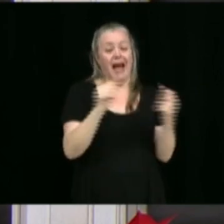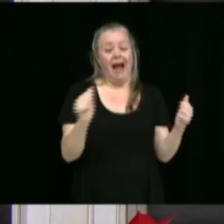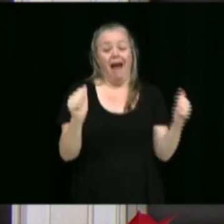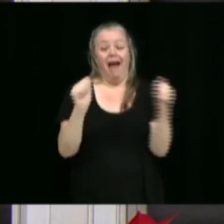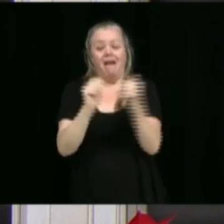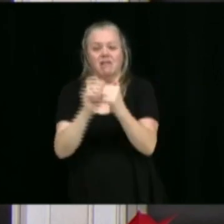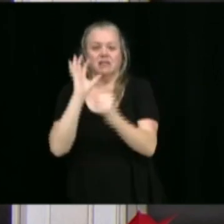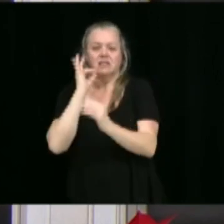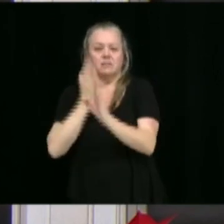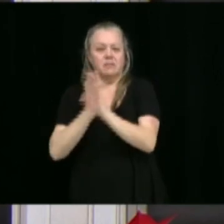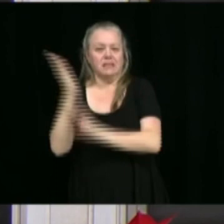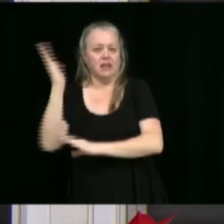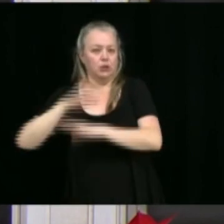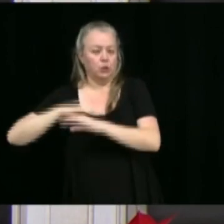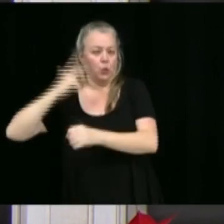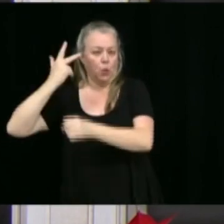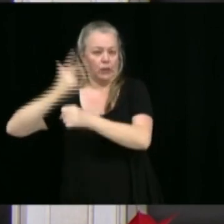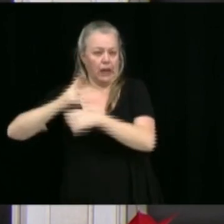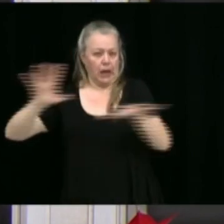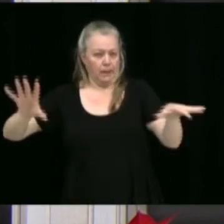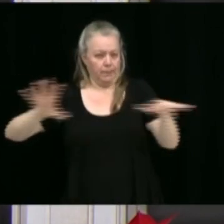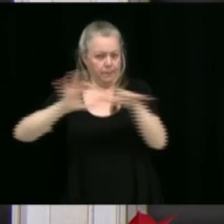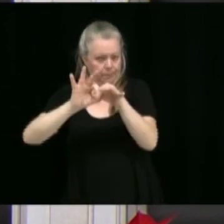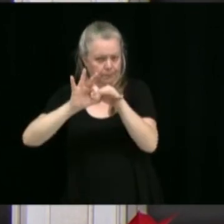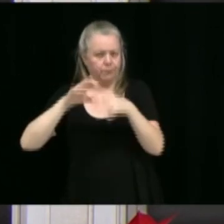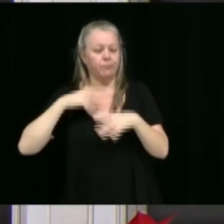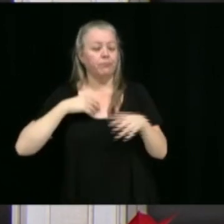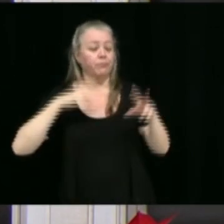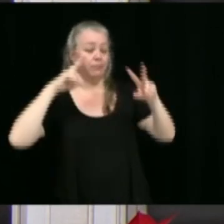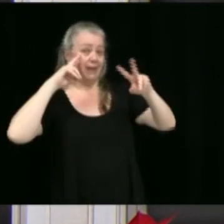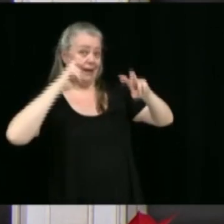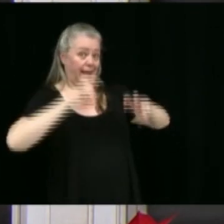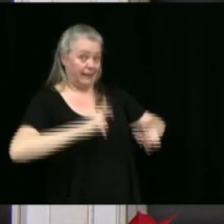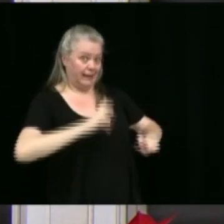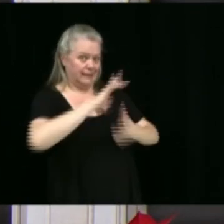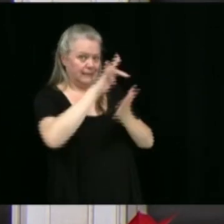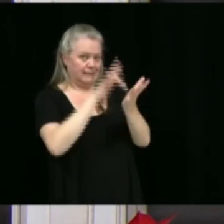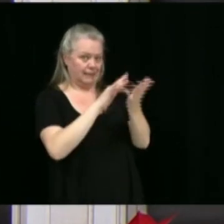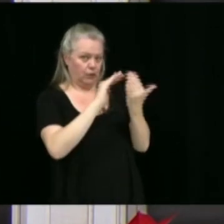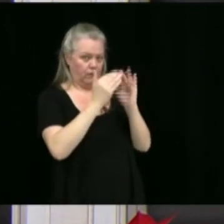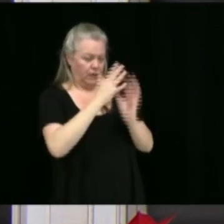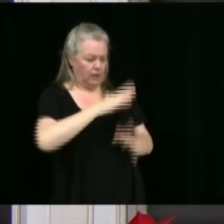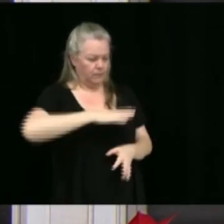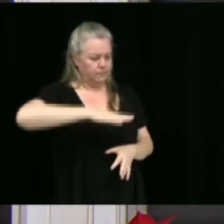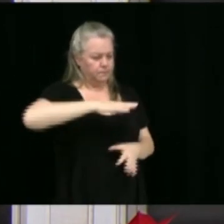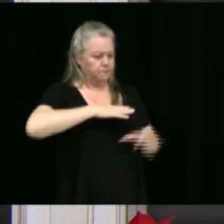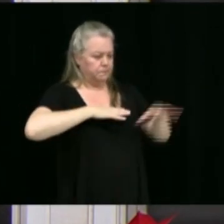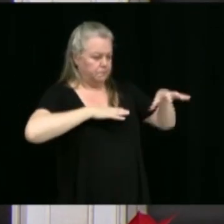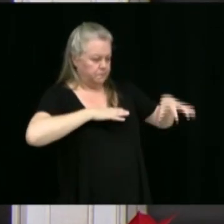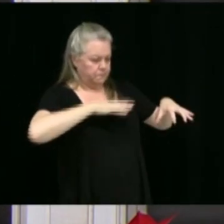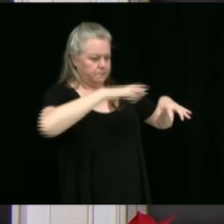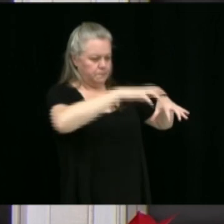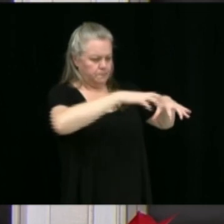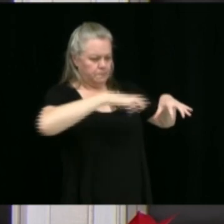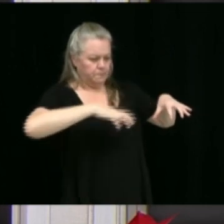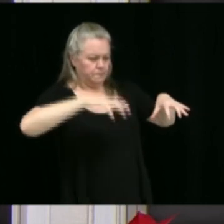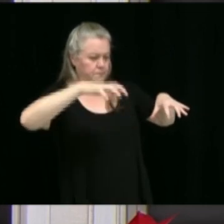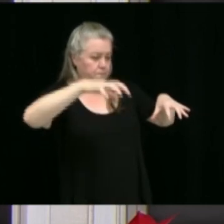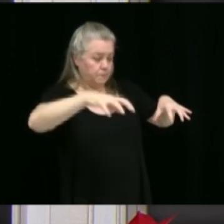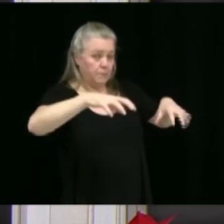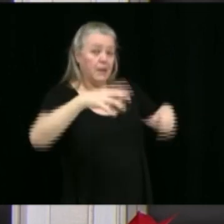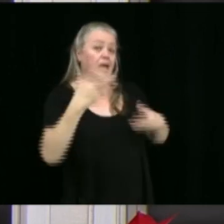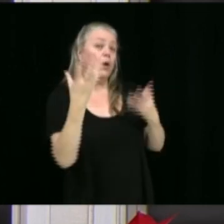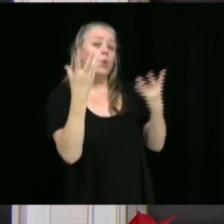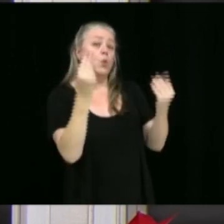hôtelier, différents sites au centre-ville de Victoriaville ont été analysés et le site qui ressort avec le plus